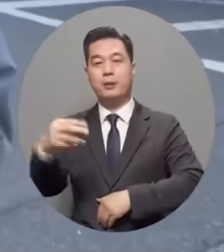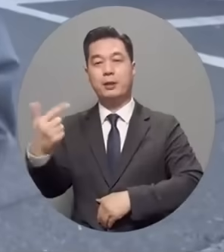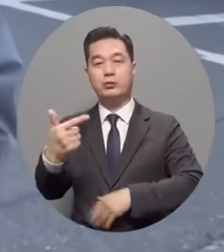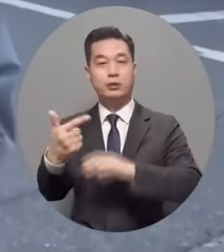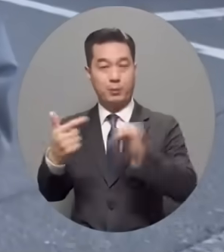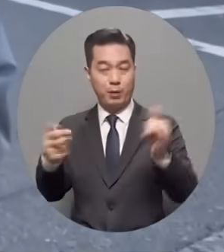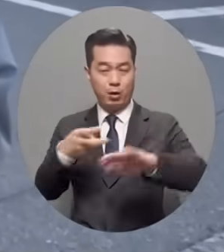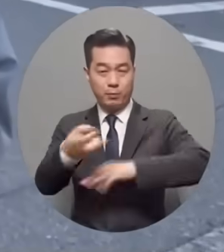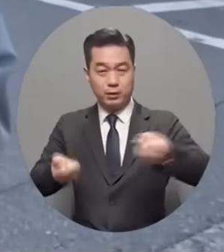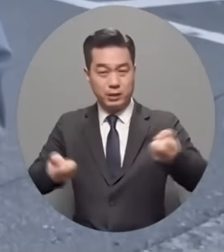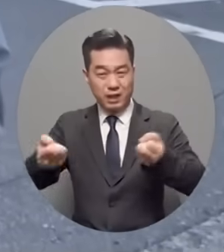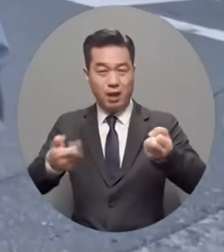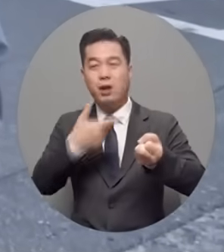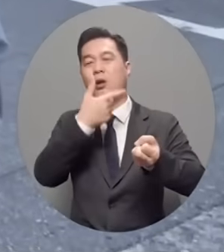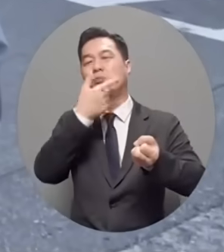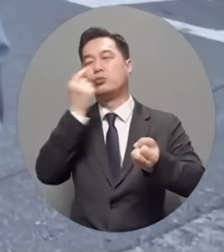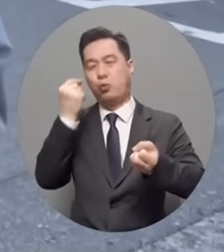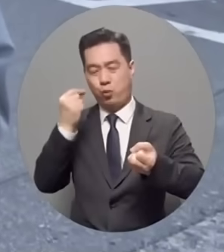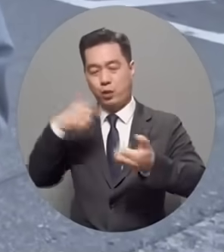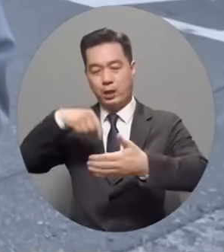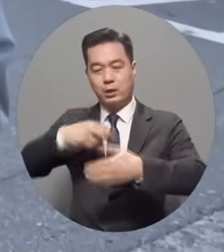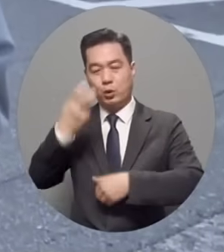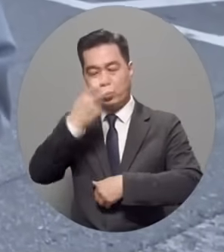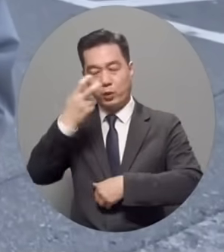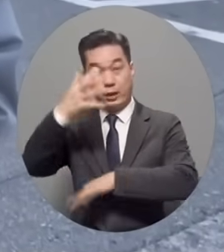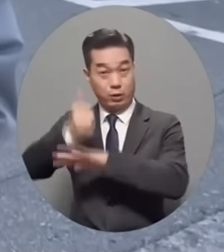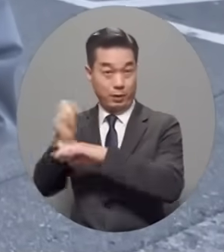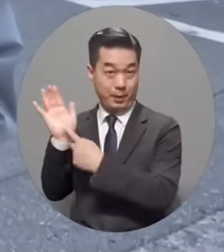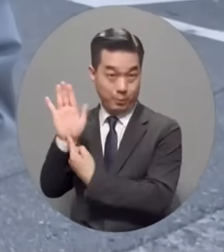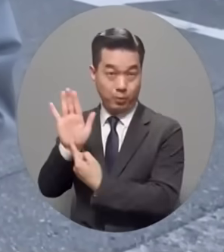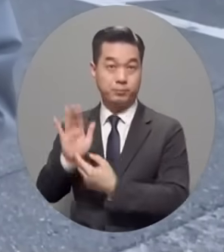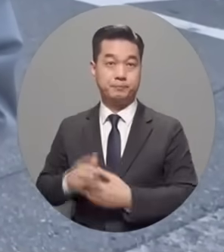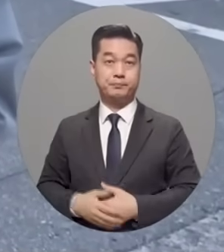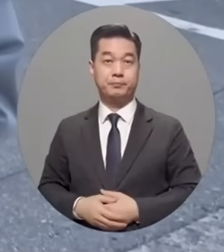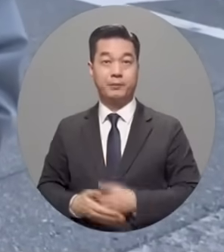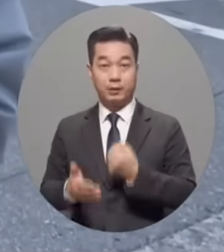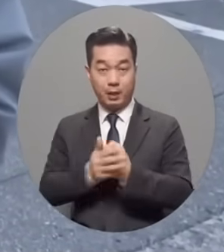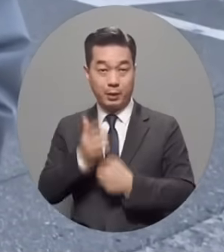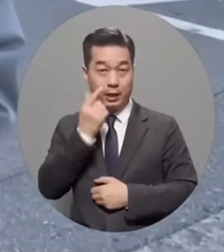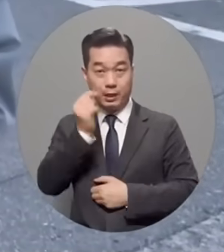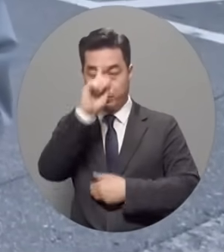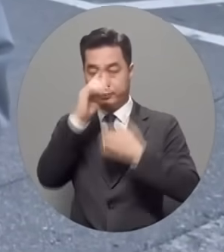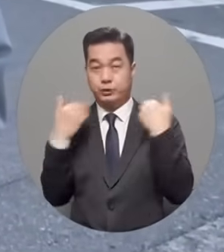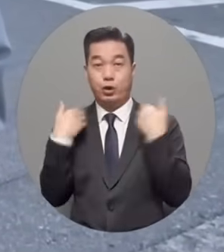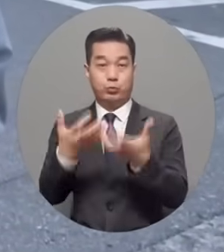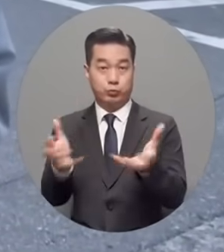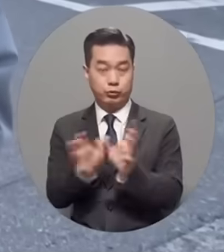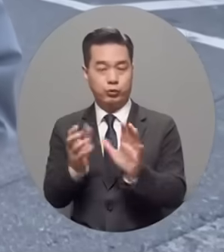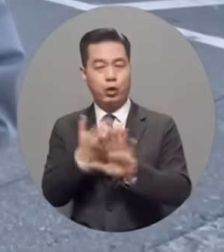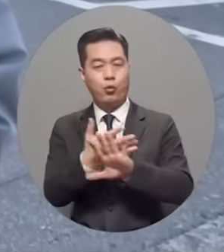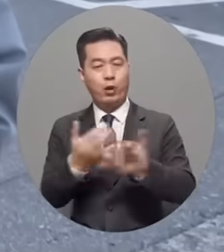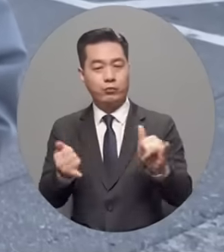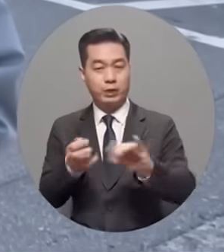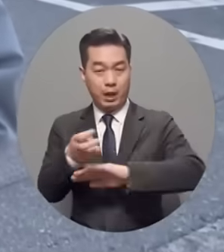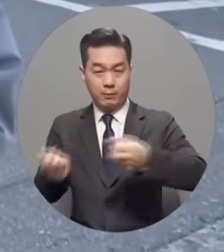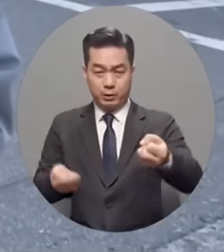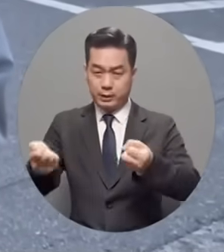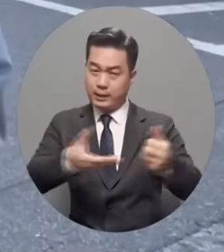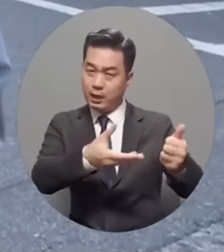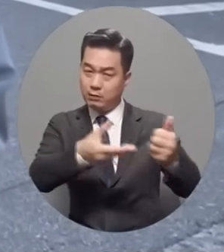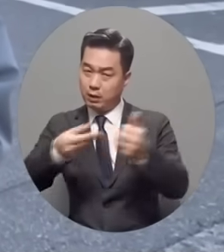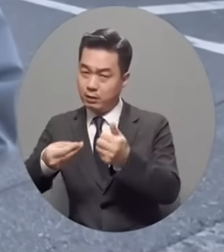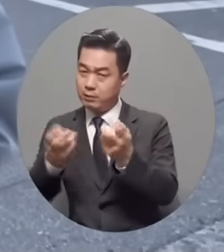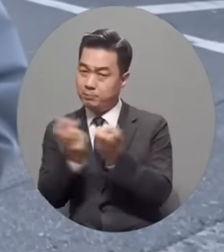기사가 부족할 것이라는 자체 조사 결과를 내놨습니다. 이 때문에 일본 정부는 외국인을 버스 기사로 채용하는 방안을